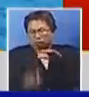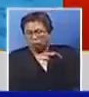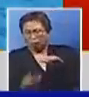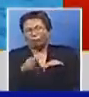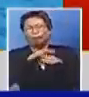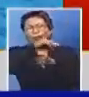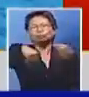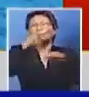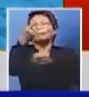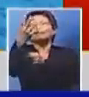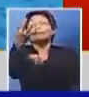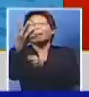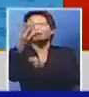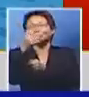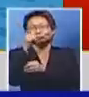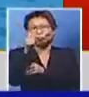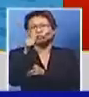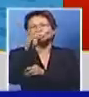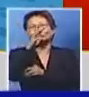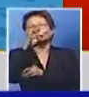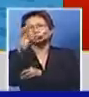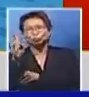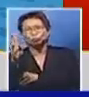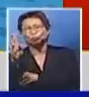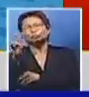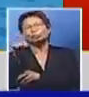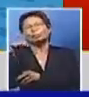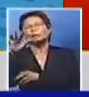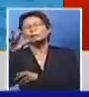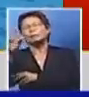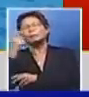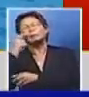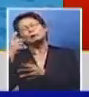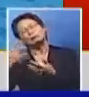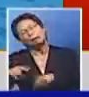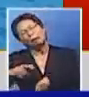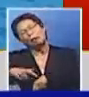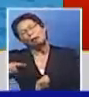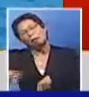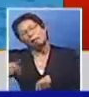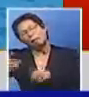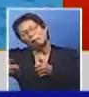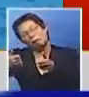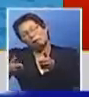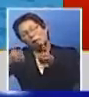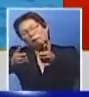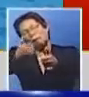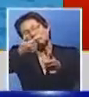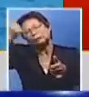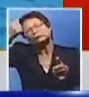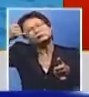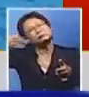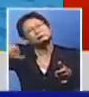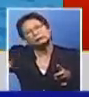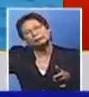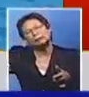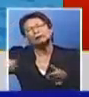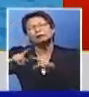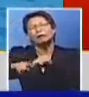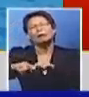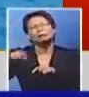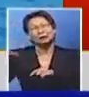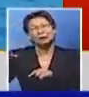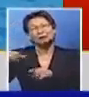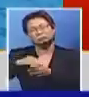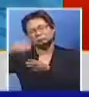pusingan keempat dengan 67.5 mata. Tetapi sudah terlambat untuk mengejar kedudukan lebih baik. Akhirnya,